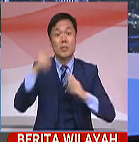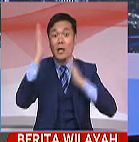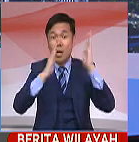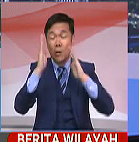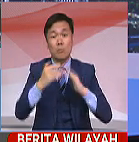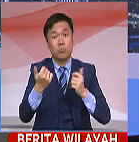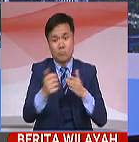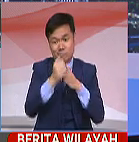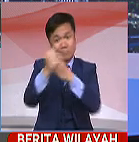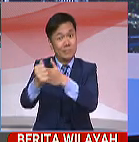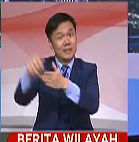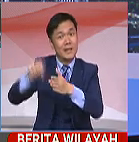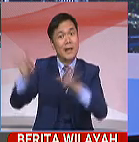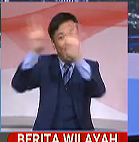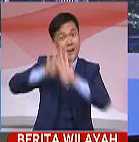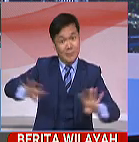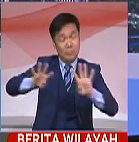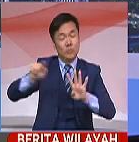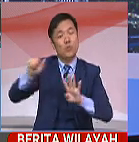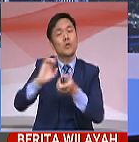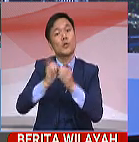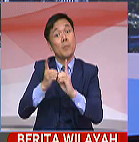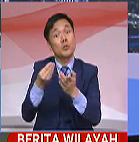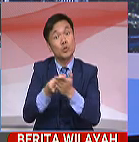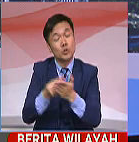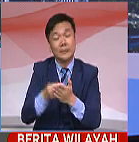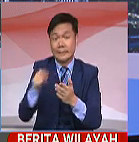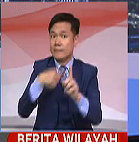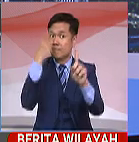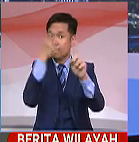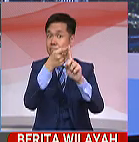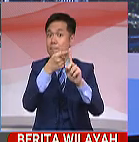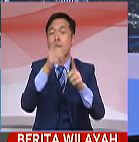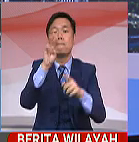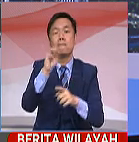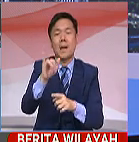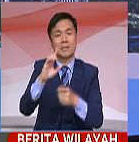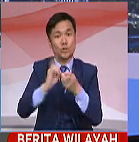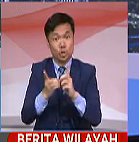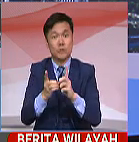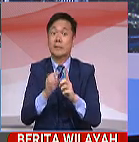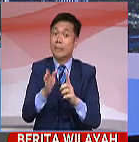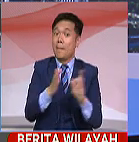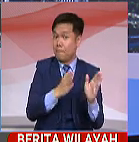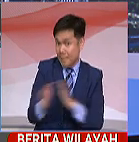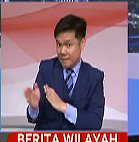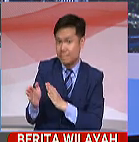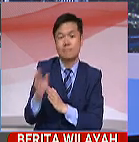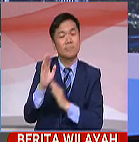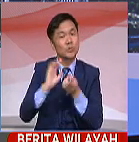peneraju serantau dalam ekonomi digital. Demikian matlamat My Digital dan rangka tindakan ekonomi digital